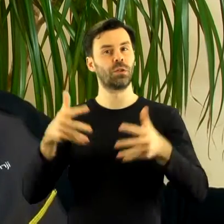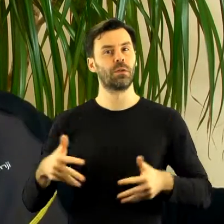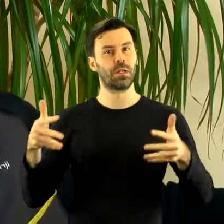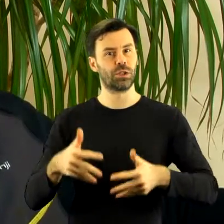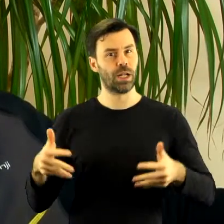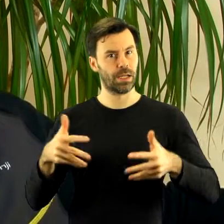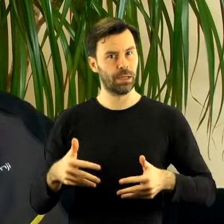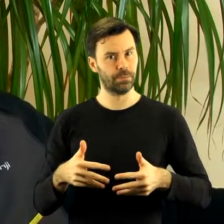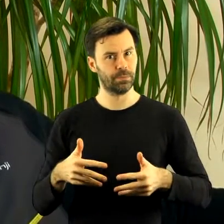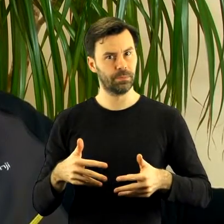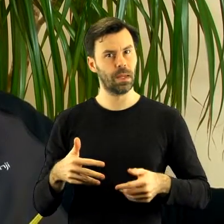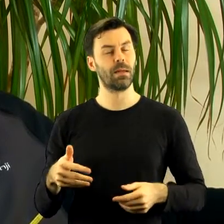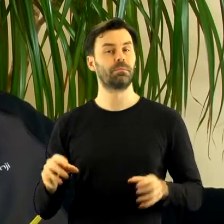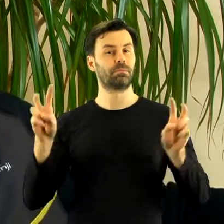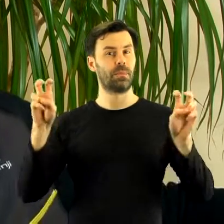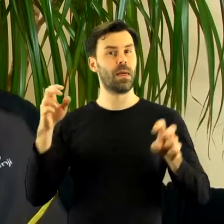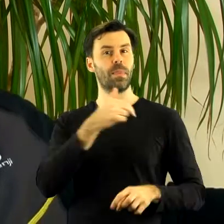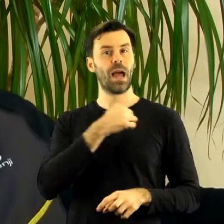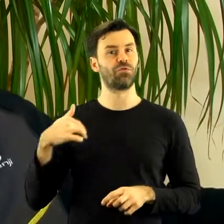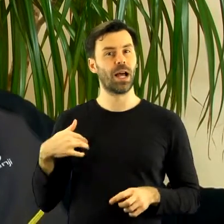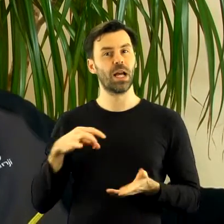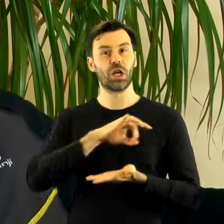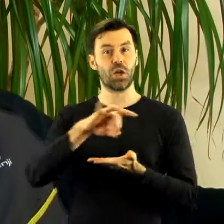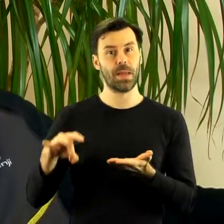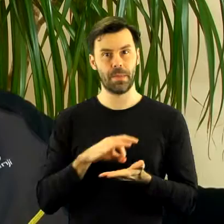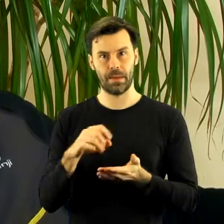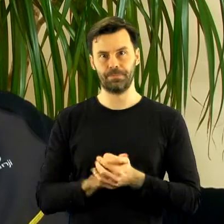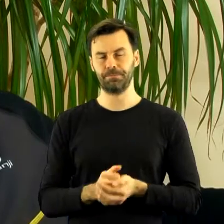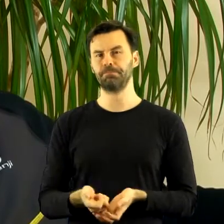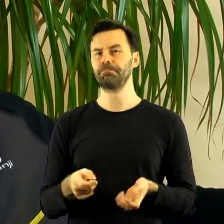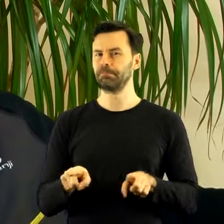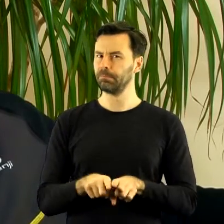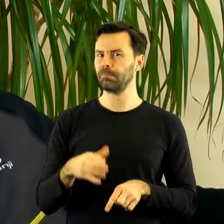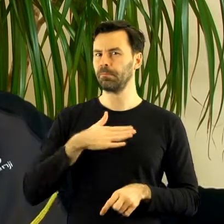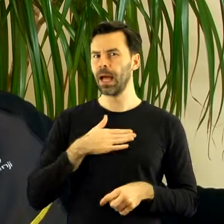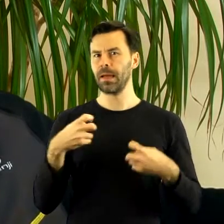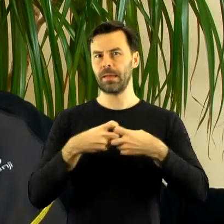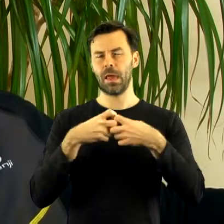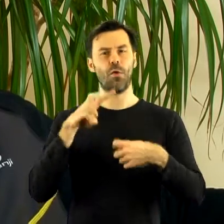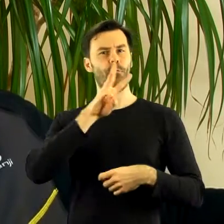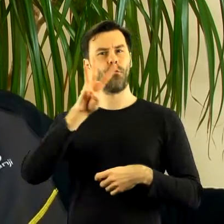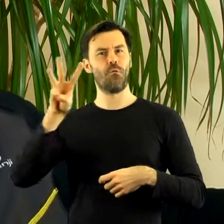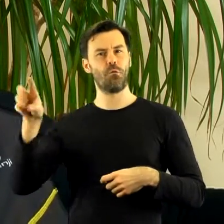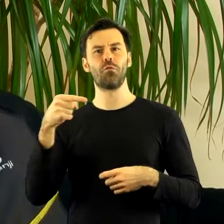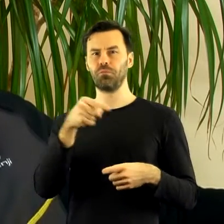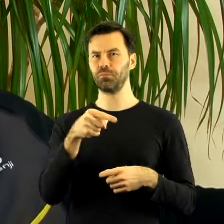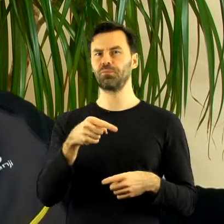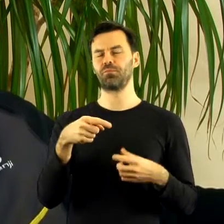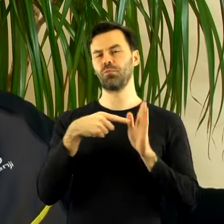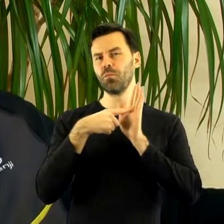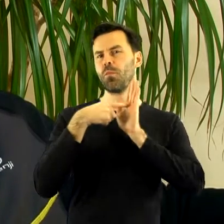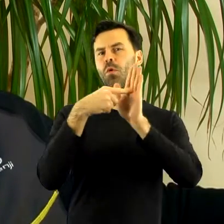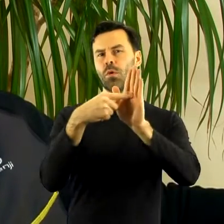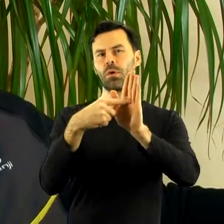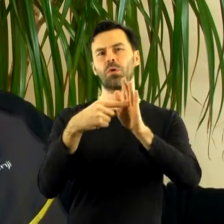Nazwa stowarzyszenia to jest Stowarzyszenie Nasza Gmina. Założyliśmy stronę internetową, na której no,